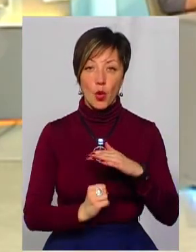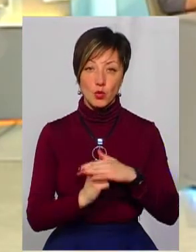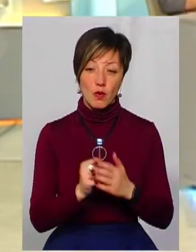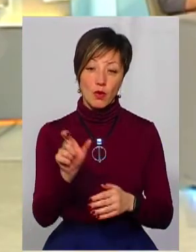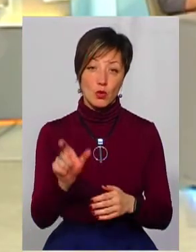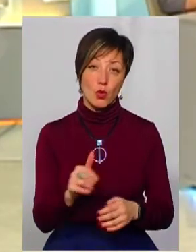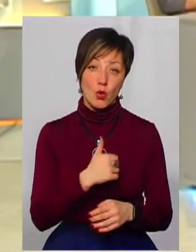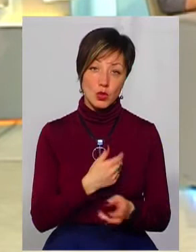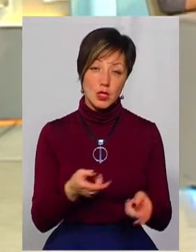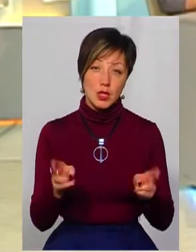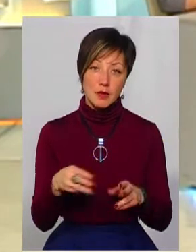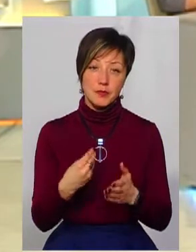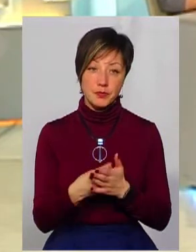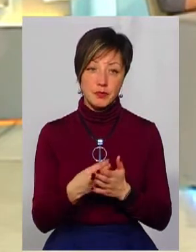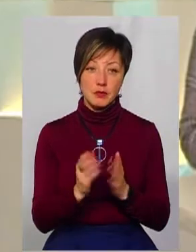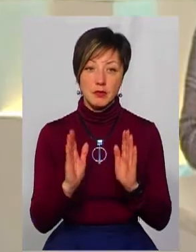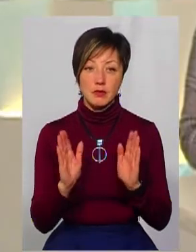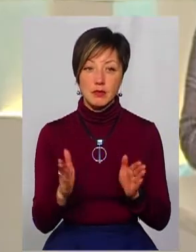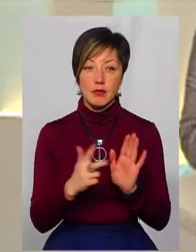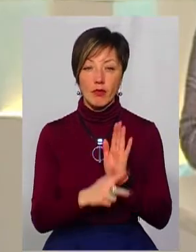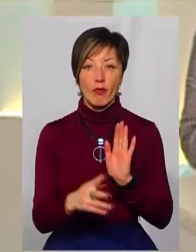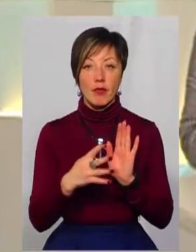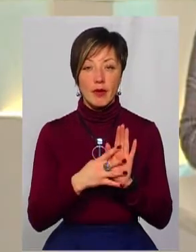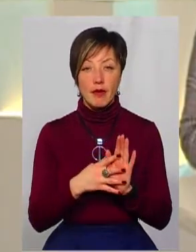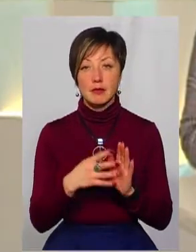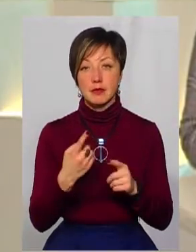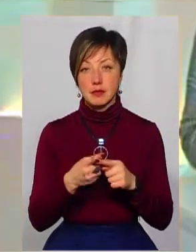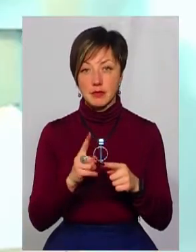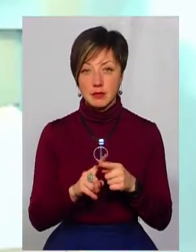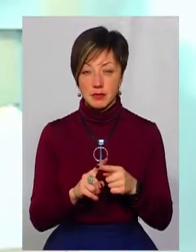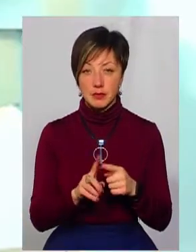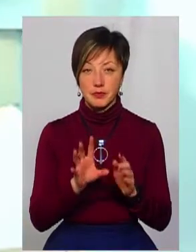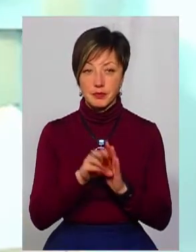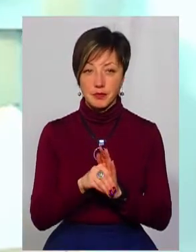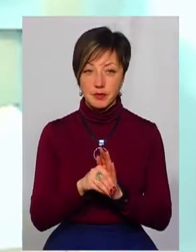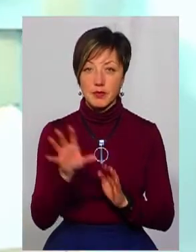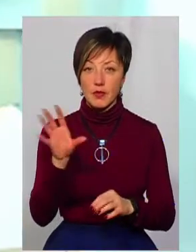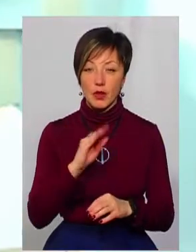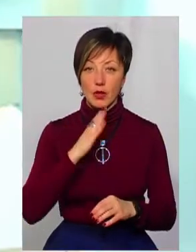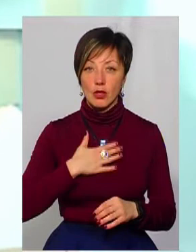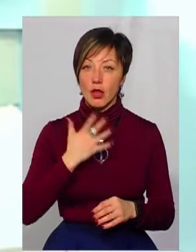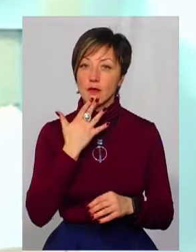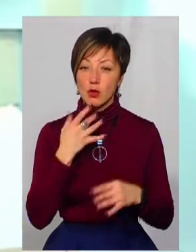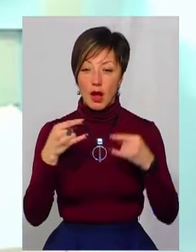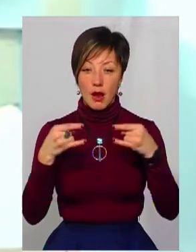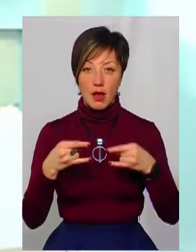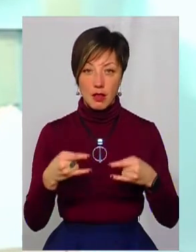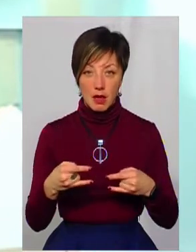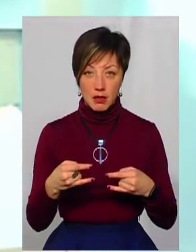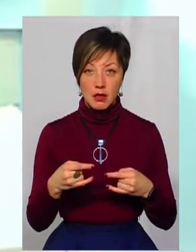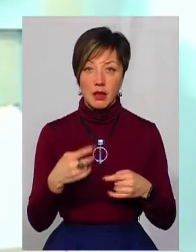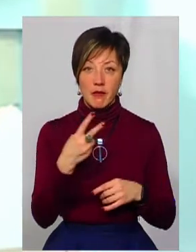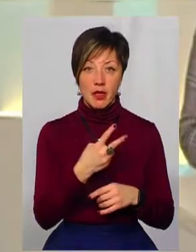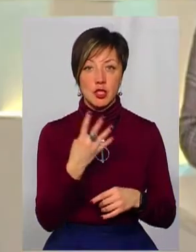абонент захоче залишитись, вартість буде 89. Цей пакет в себе включає всі наші національні канали, тобто ті, що